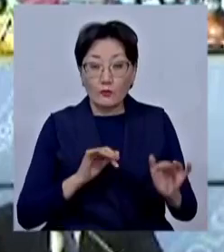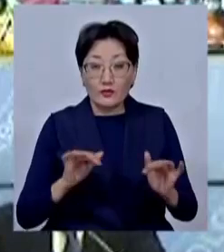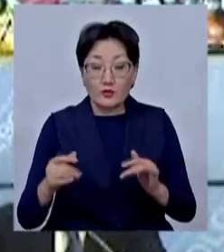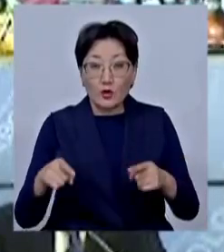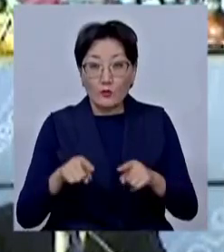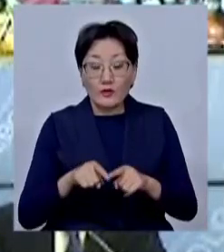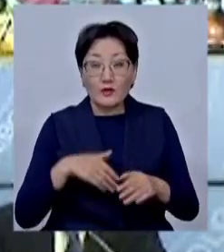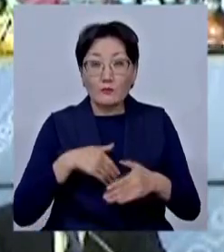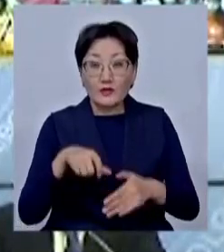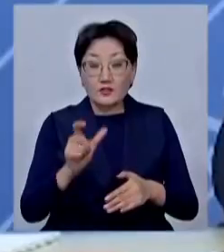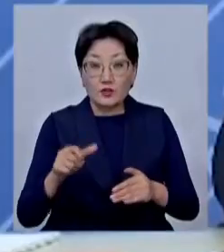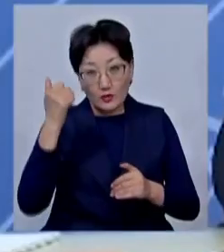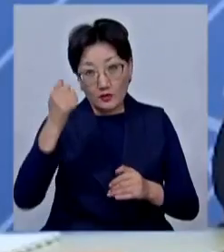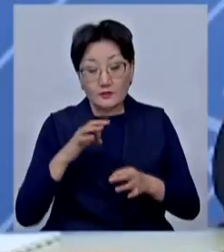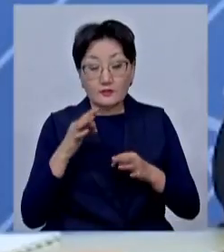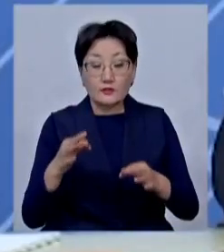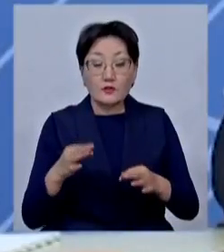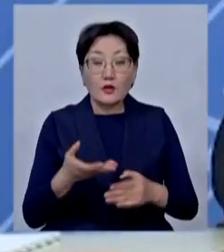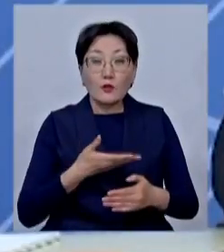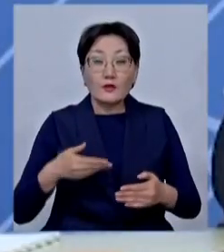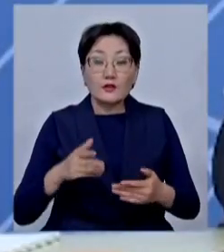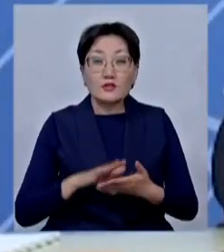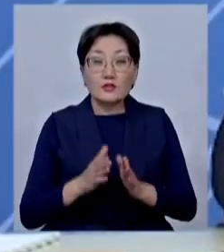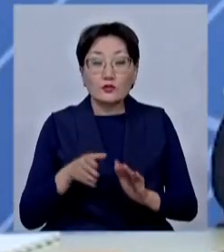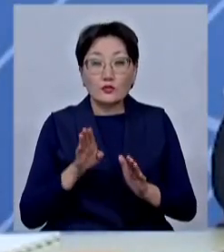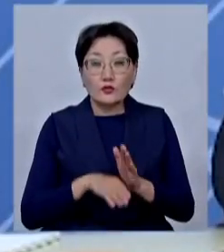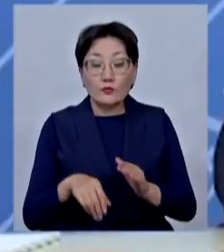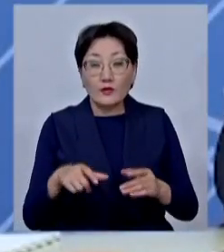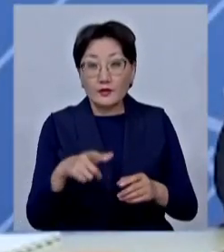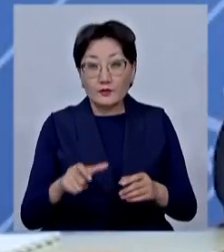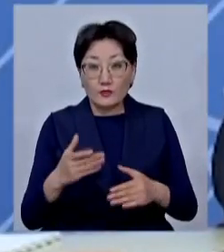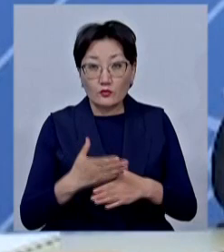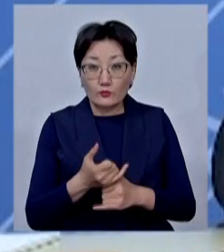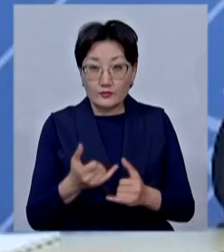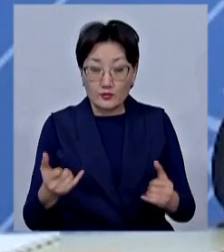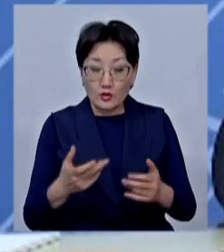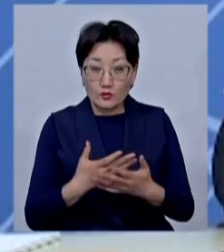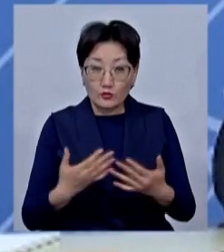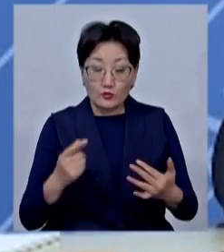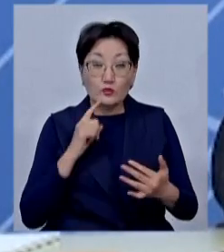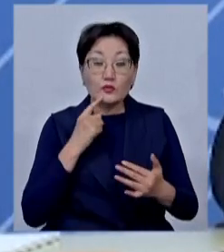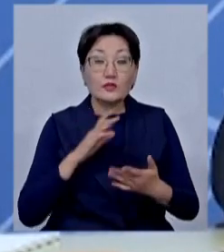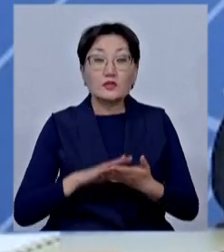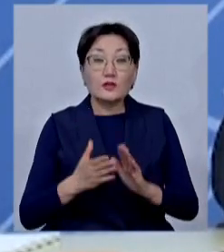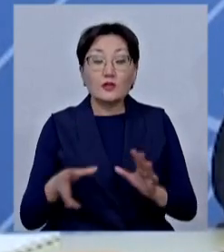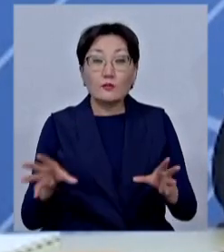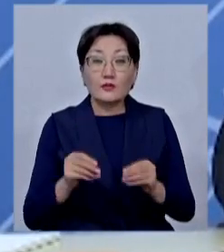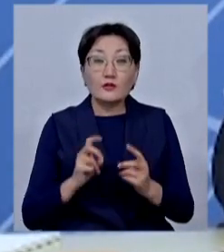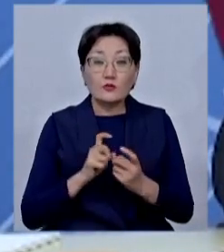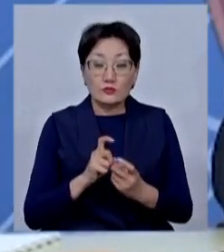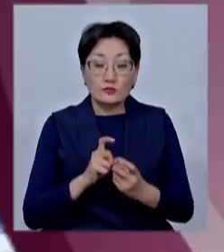салтанатында жомарт жандарға алғыс айтты. Біз мұқтаж жандарға қол ұшын беріп, түрлі қиындықтармен бірге күрестік.